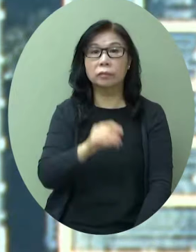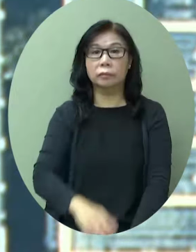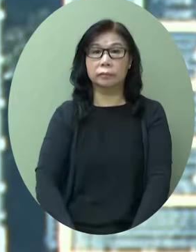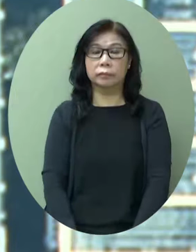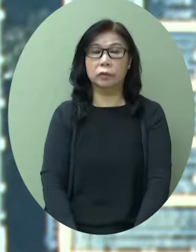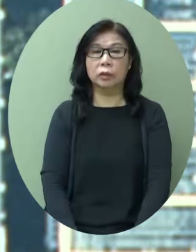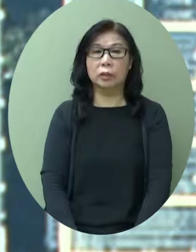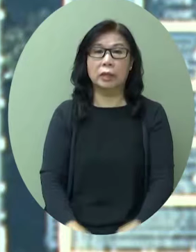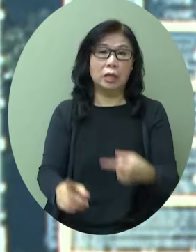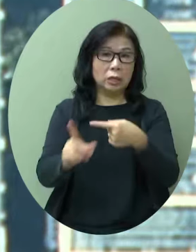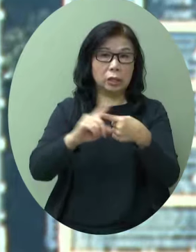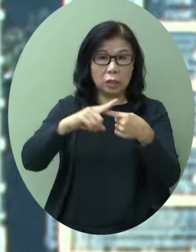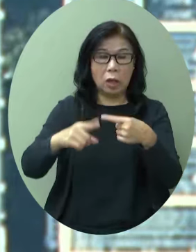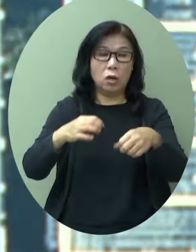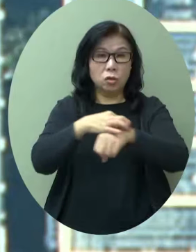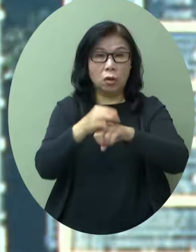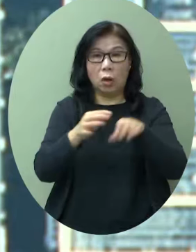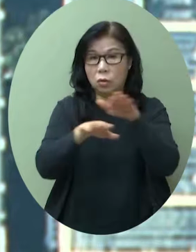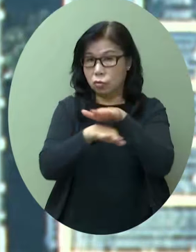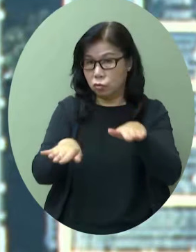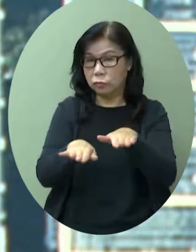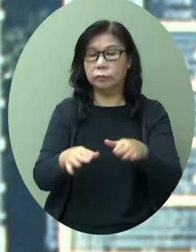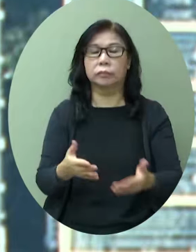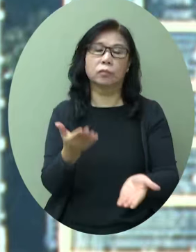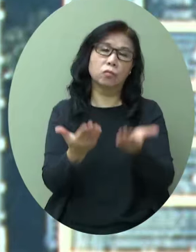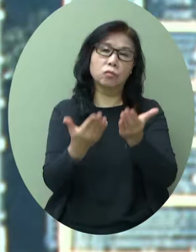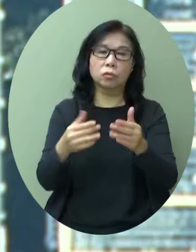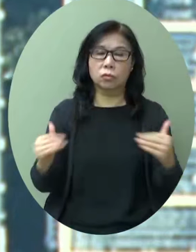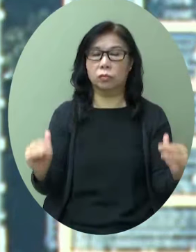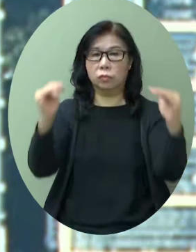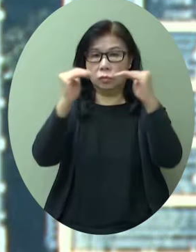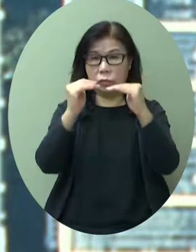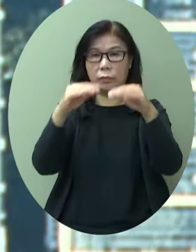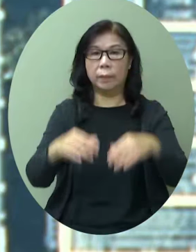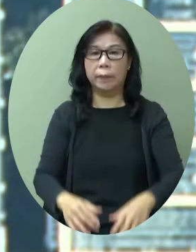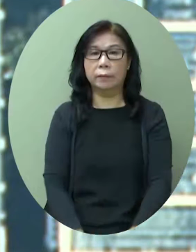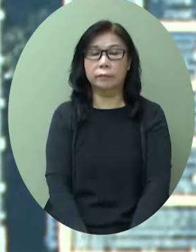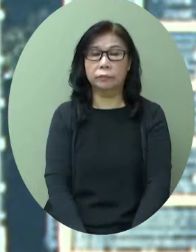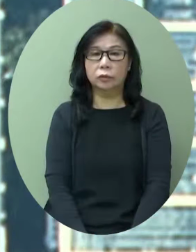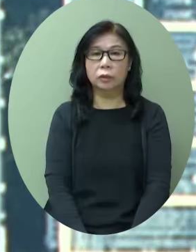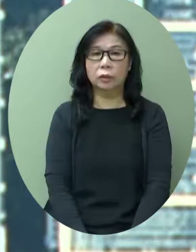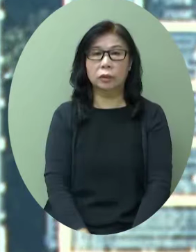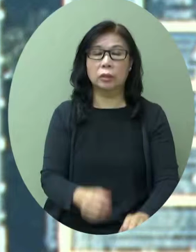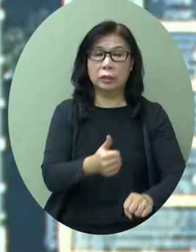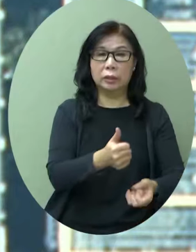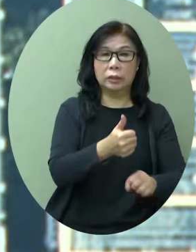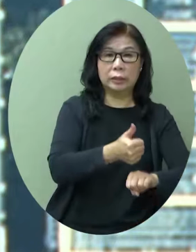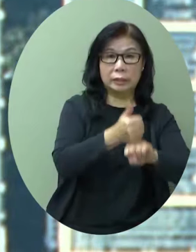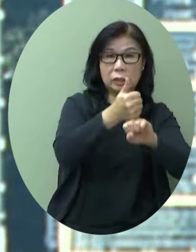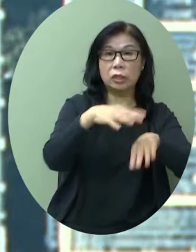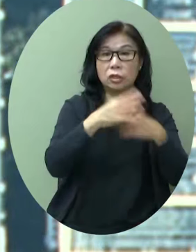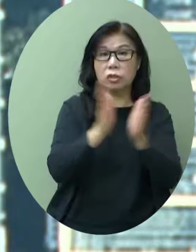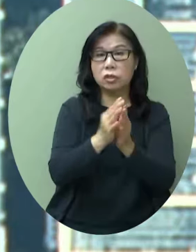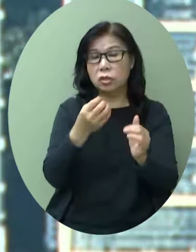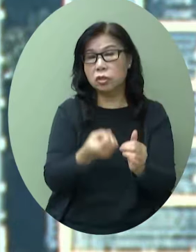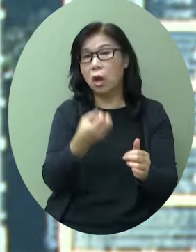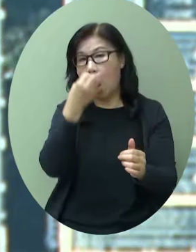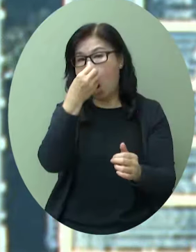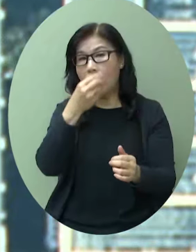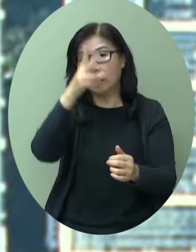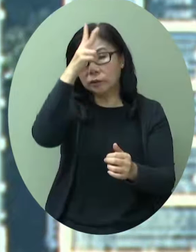係危害國家安全或者唔符合效忠香港特別行政區，呢啲係紅線嚟